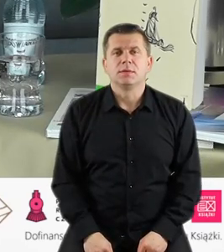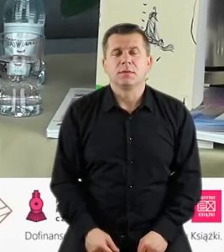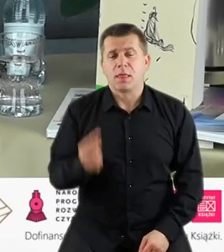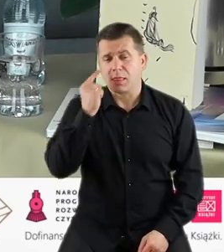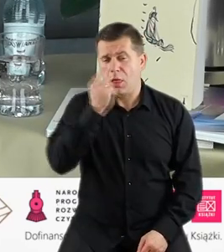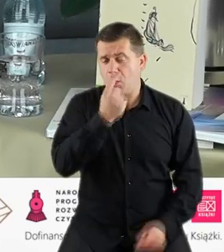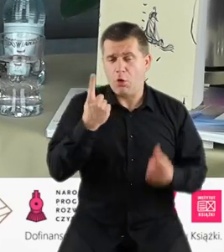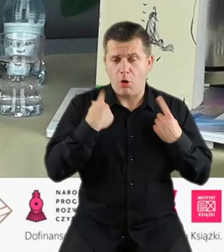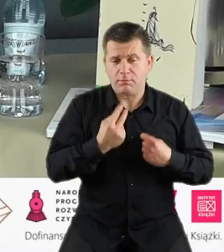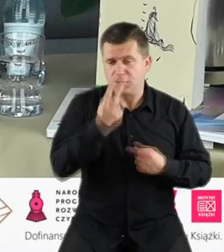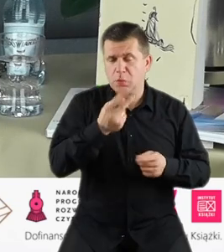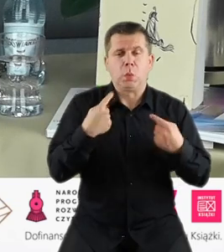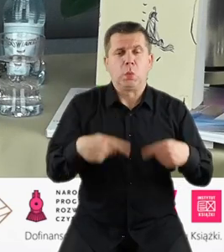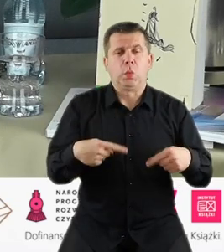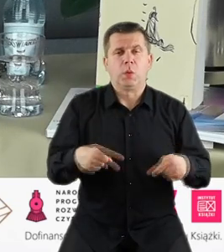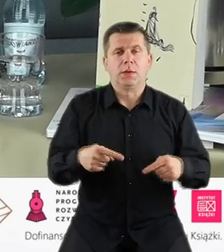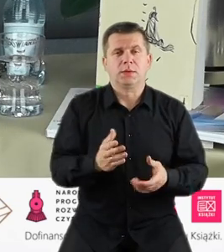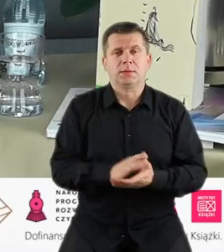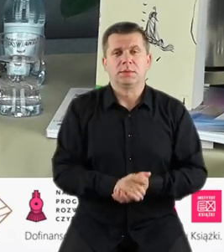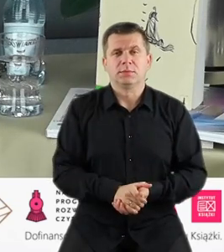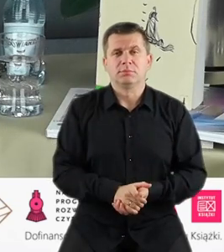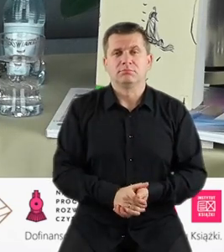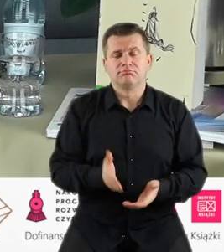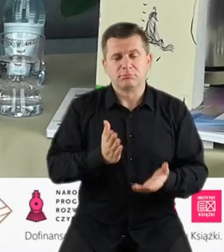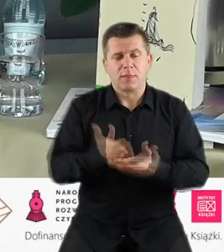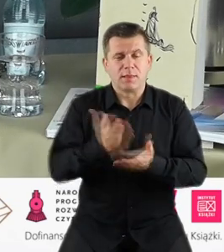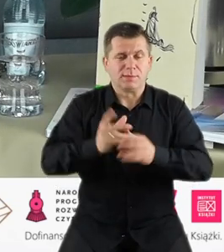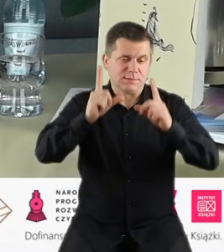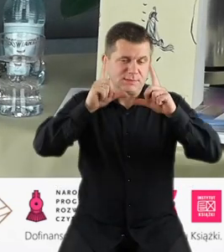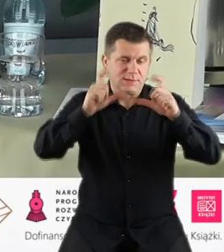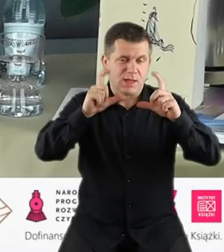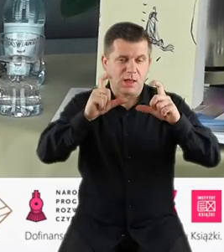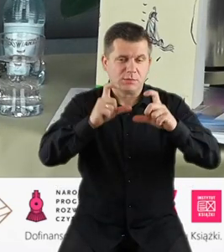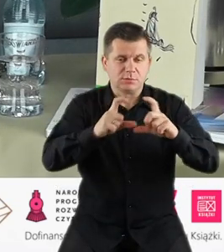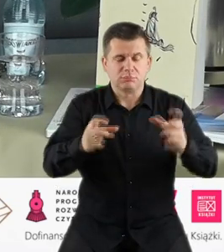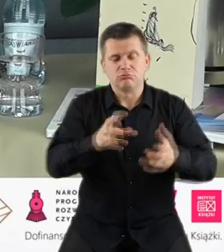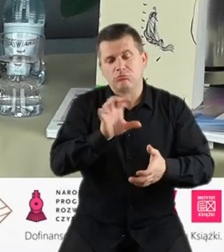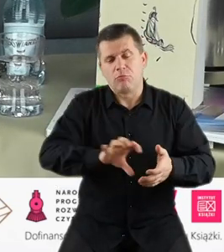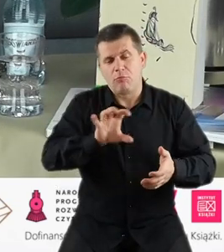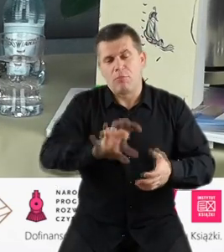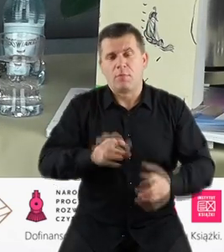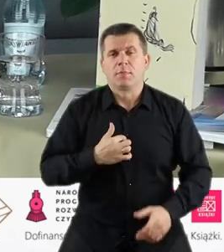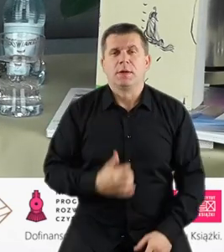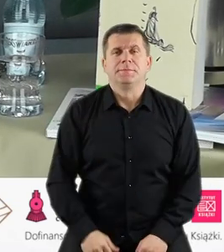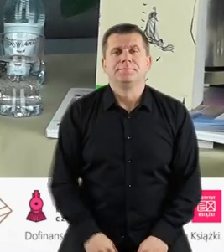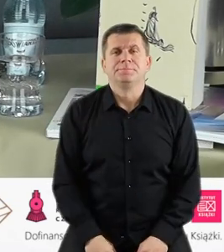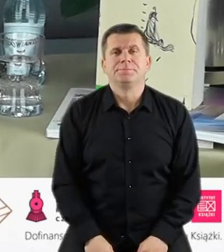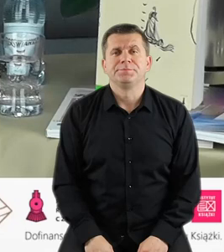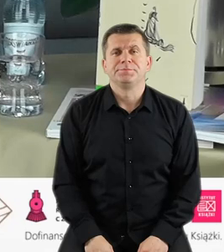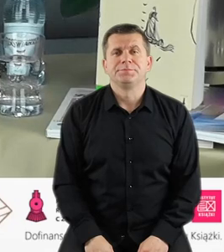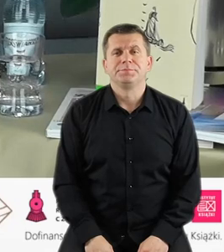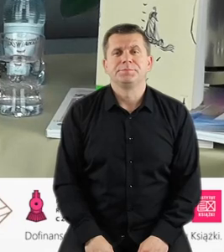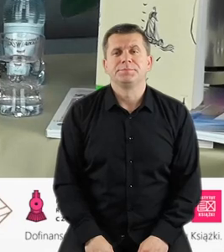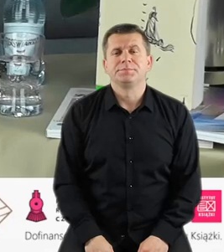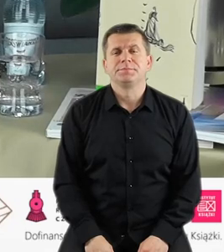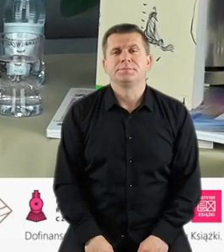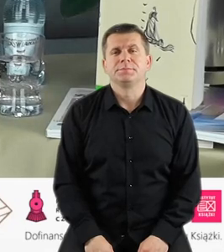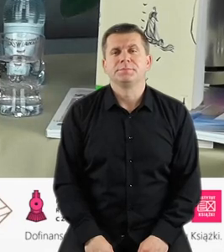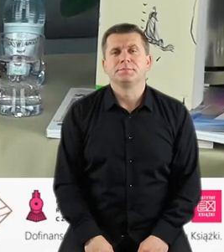kaplicy. Naocznie. Tak, dokładnie, tylko za pomocą tych nowoczesnych środków.